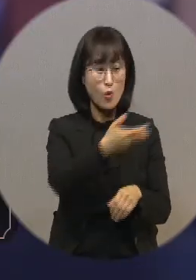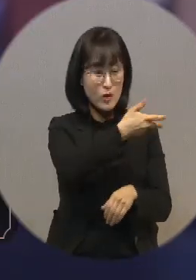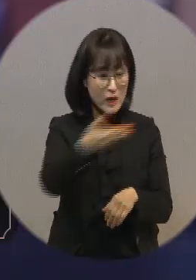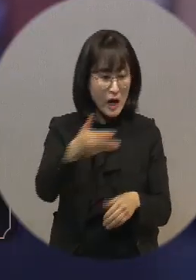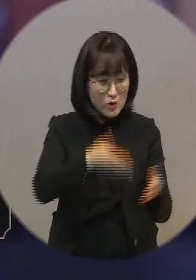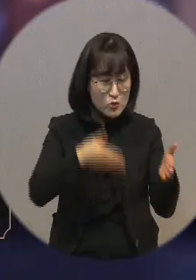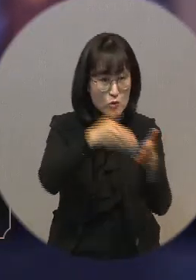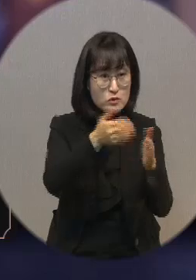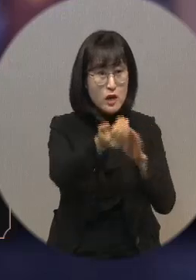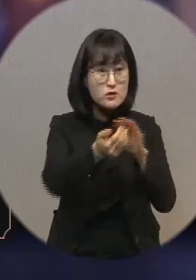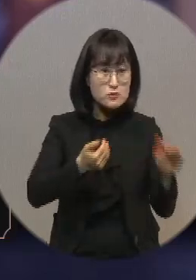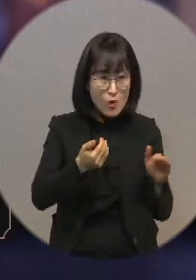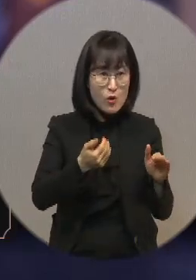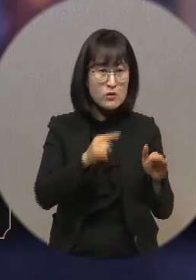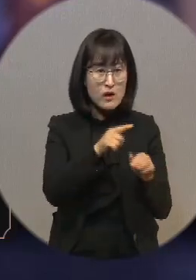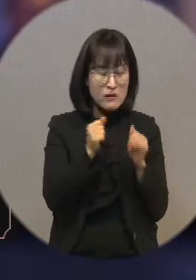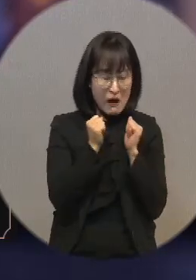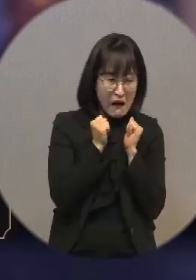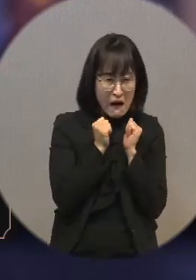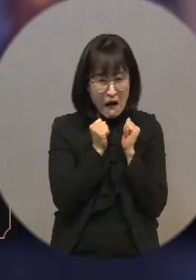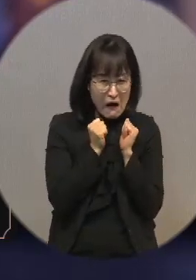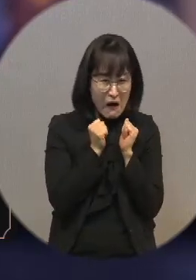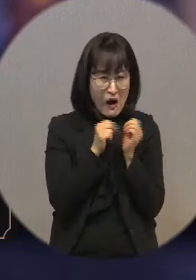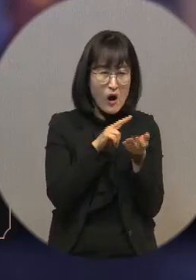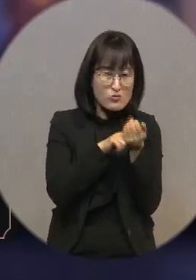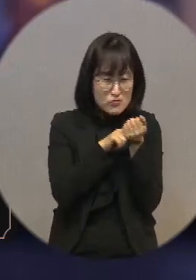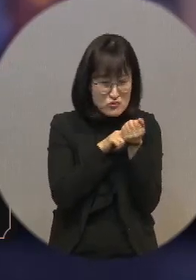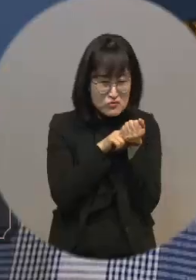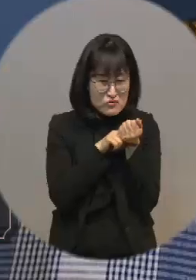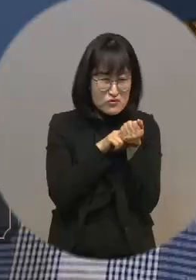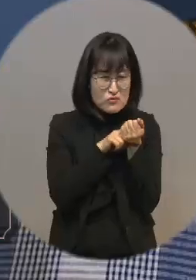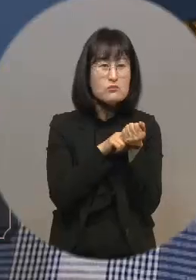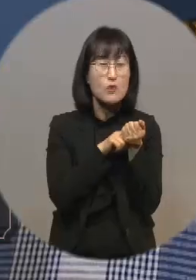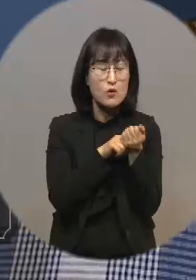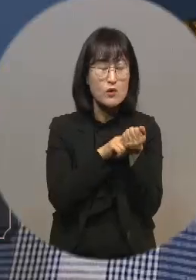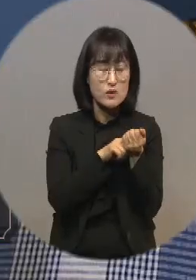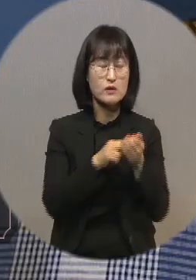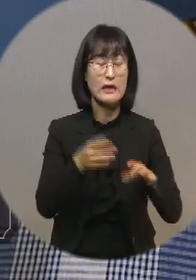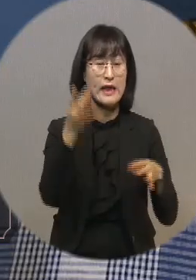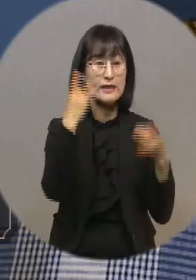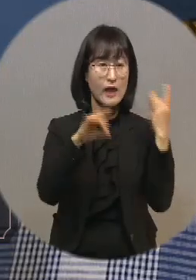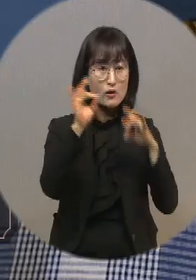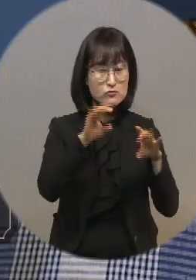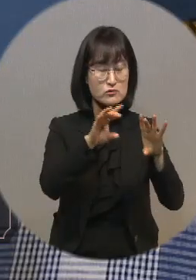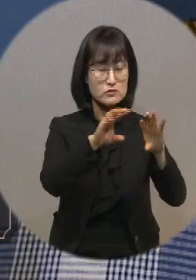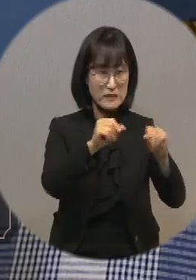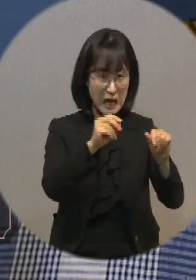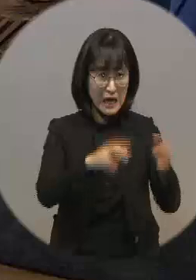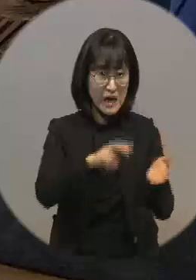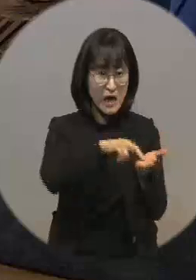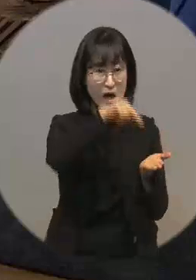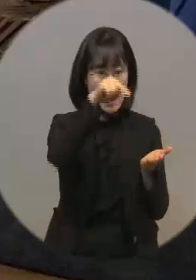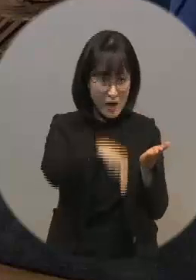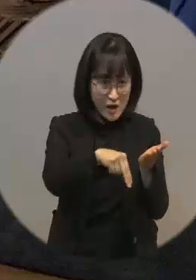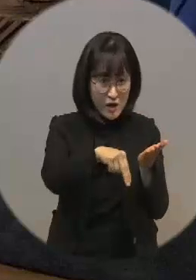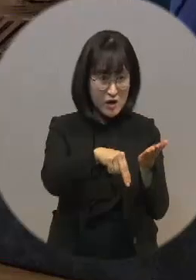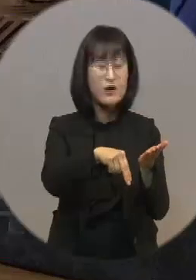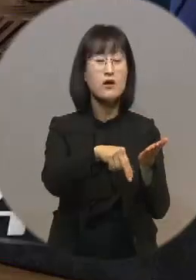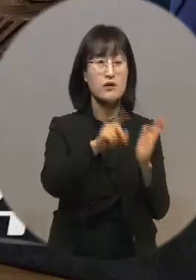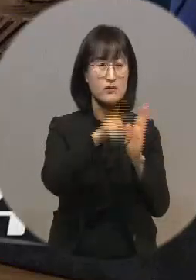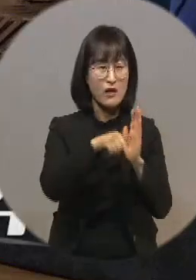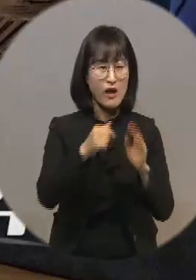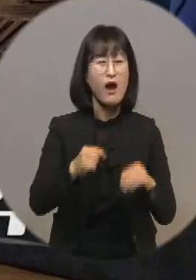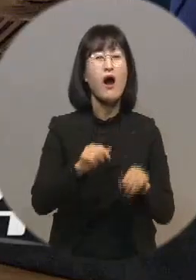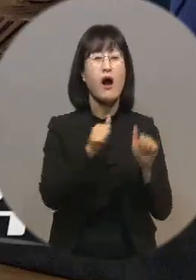전까지는 서로 어깨 뒤에 서서 일렬로 숨어서 이렇게 왔는데 태국 땅에 발을 딱 늘어놓는 순간 서로 어깨